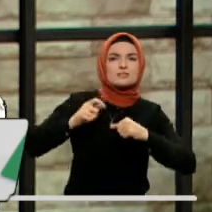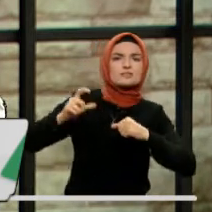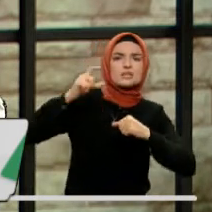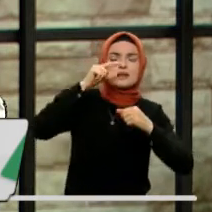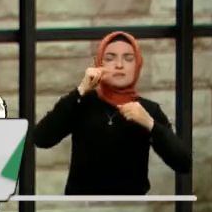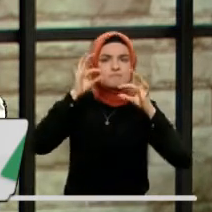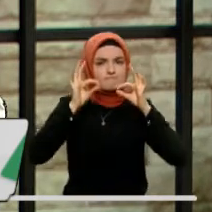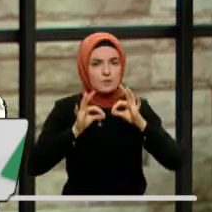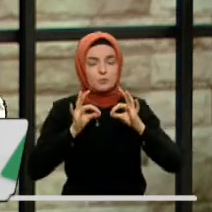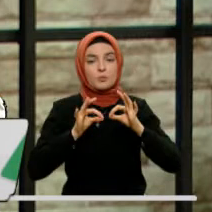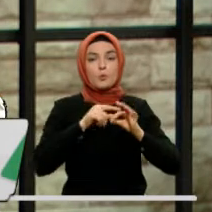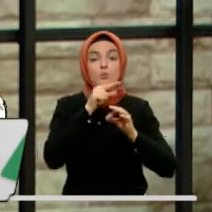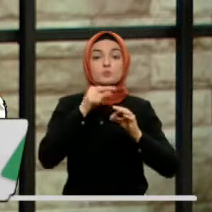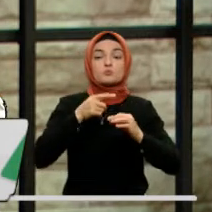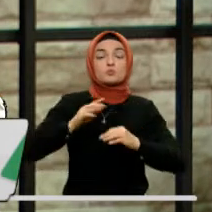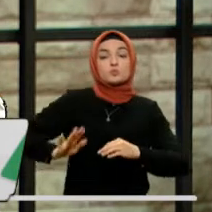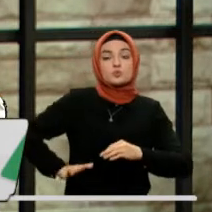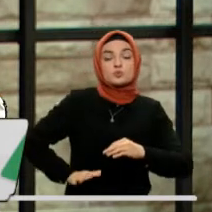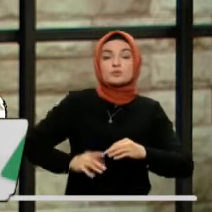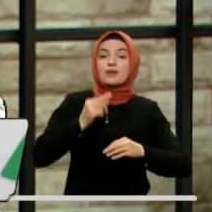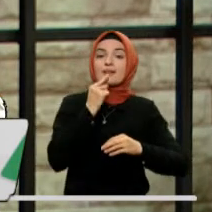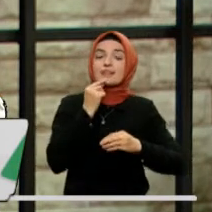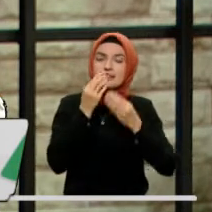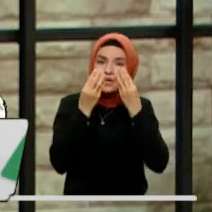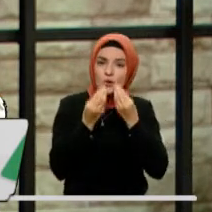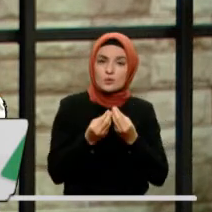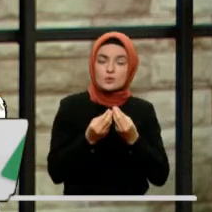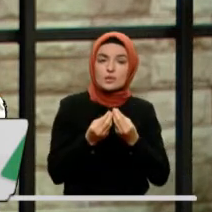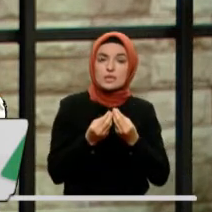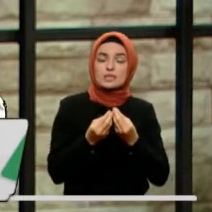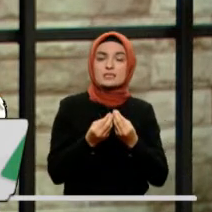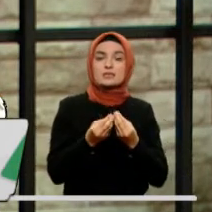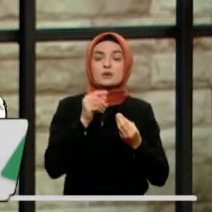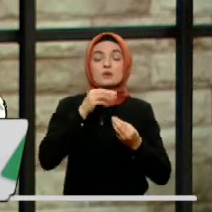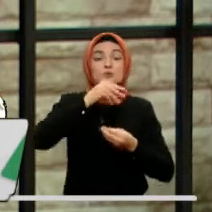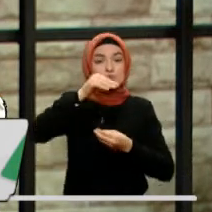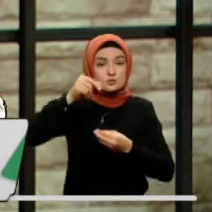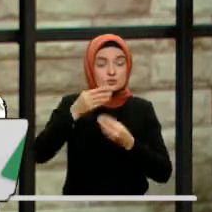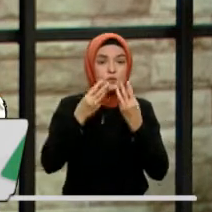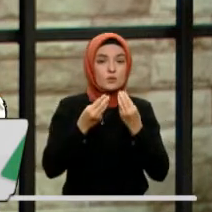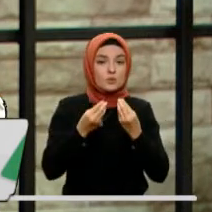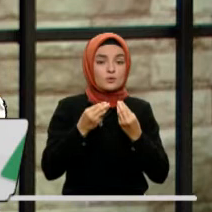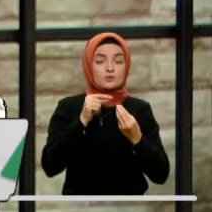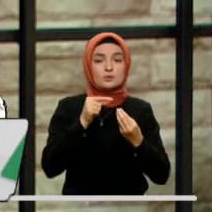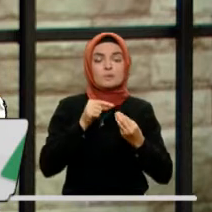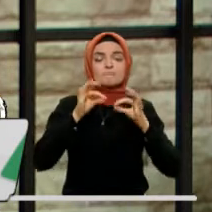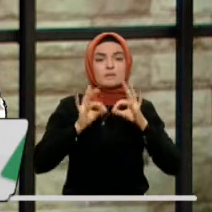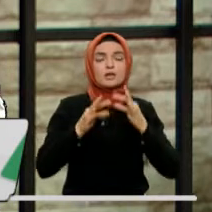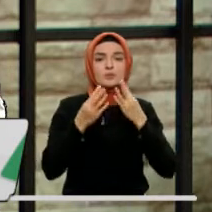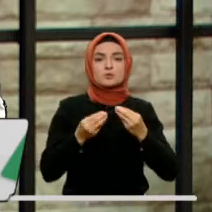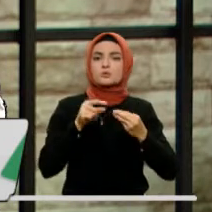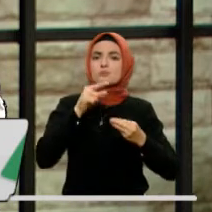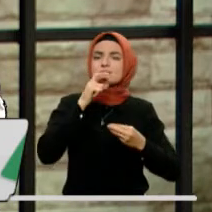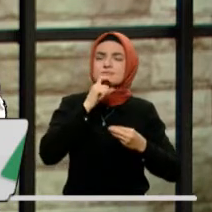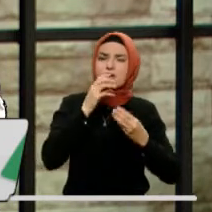o iştahını, işte tatlıya düşkünlüğünü, tuzluya düşkünlüğünü başlatmış oluyoruz. Mesela şöyle bir yanlış var. İlk